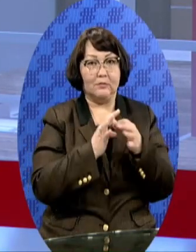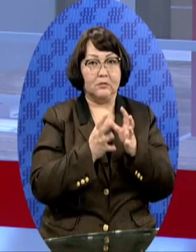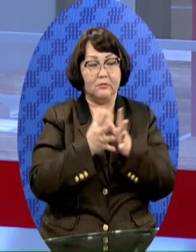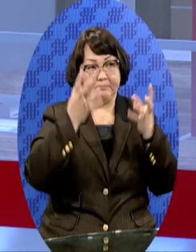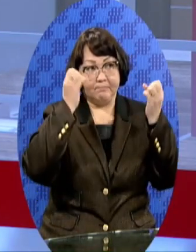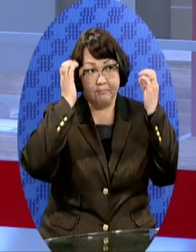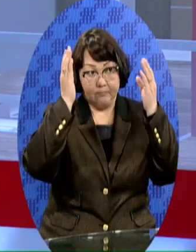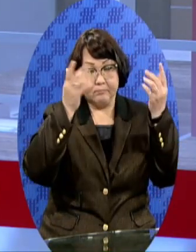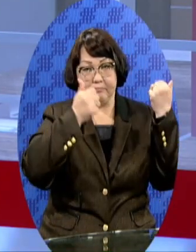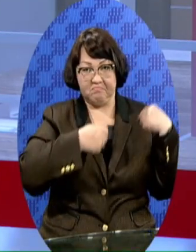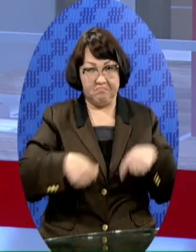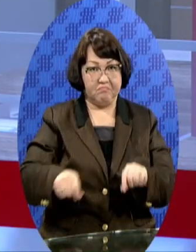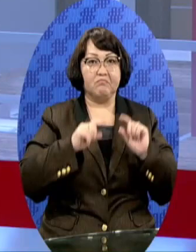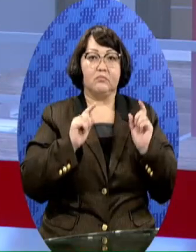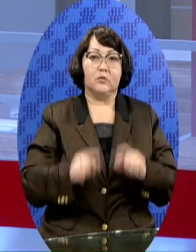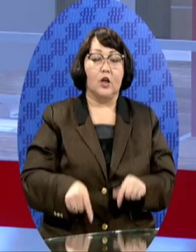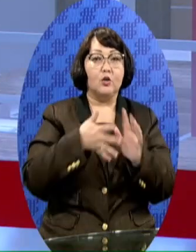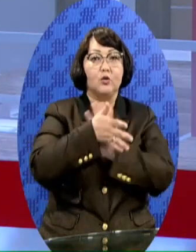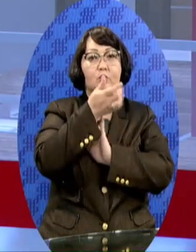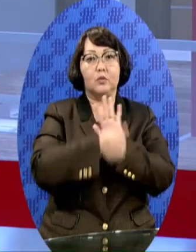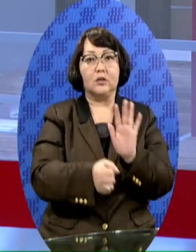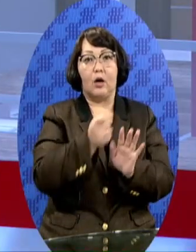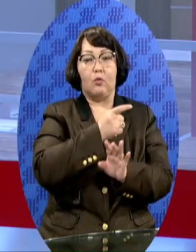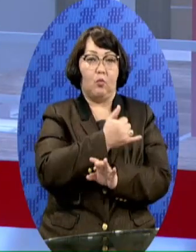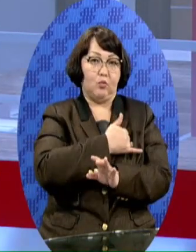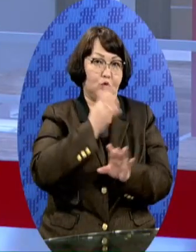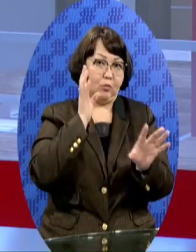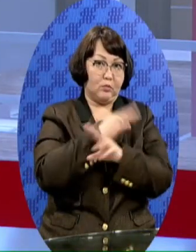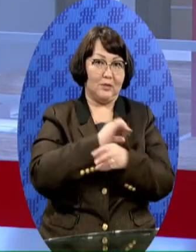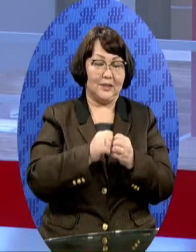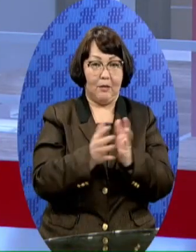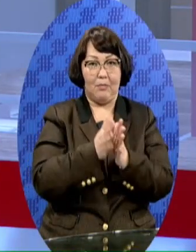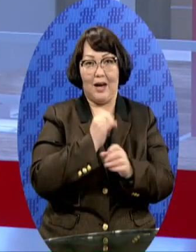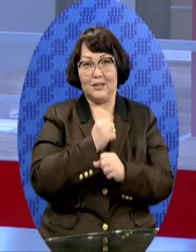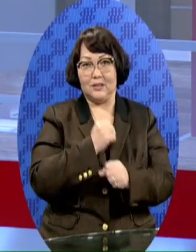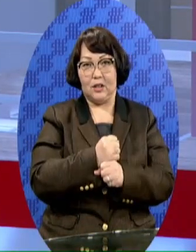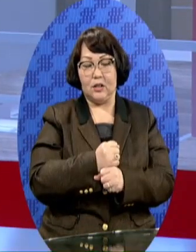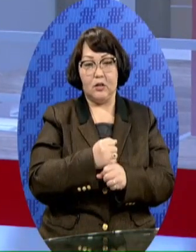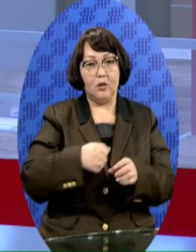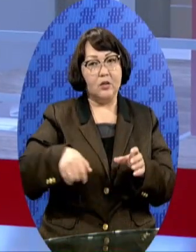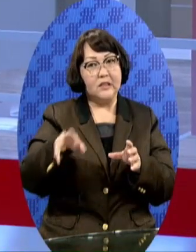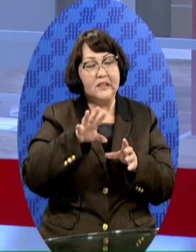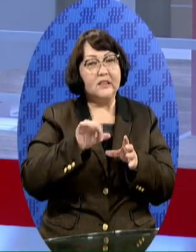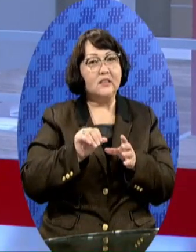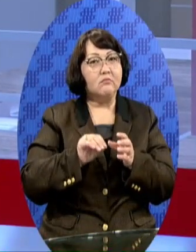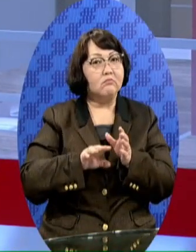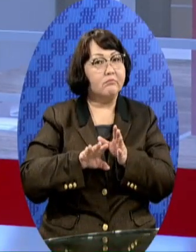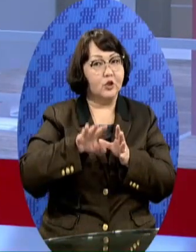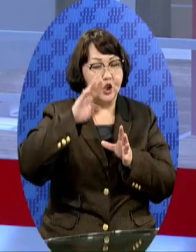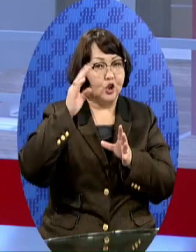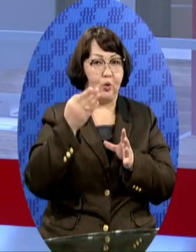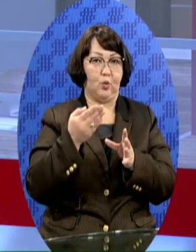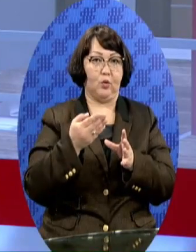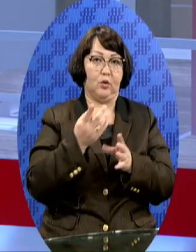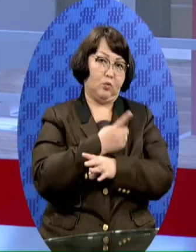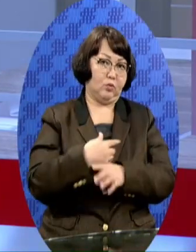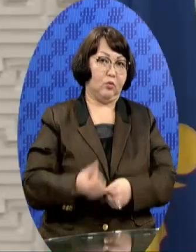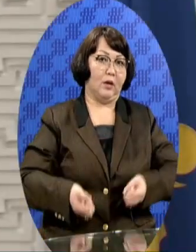Инснээр төсөв санхүүгийн удирдлагын шинжилгээг эрчимжүүлэх хамтын ажиллагааны хүрээг тодорхойлоход үр дүнгээ өгнө гэдгийг талууд онцолж байна.